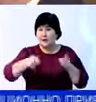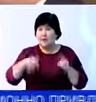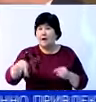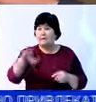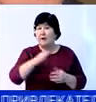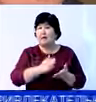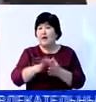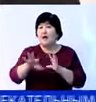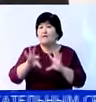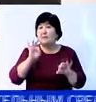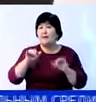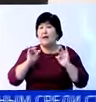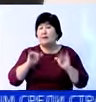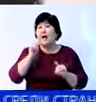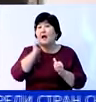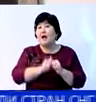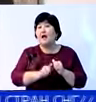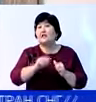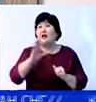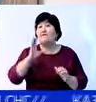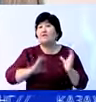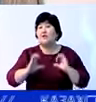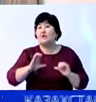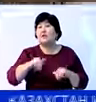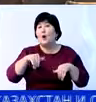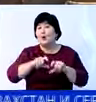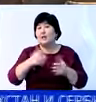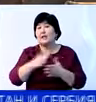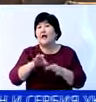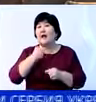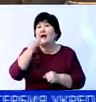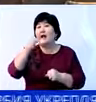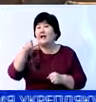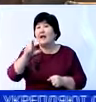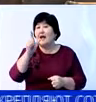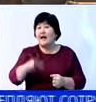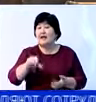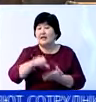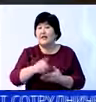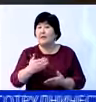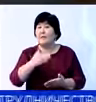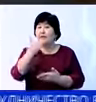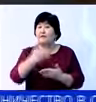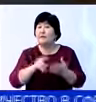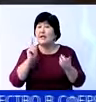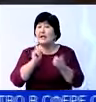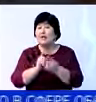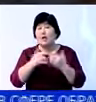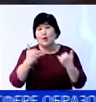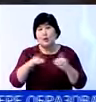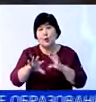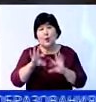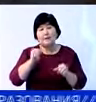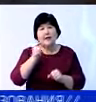всем канонам выборного процесса. В каждом вузе и колледже были определены кандидаты. Каждый из них провел предвыборные встречи. Сегодня